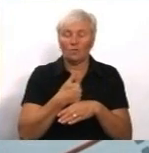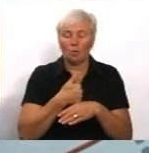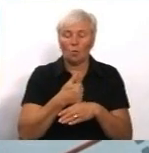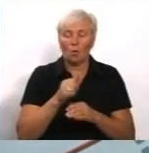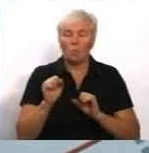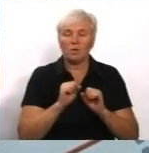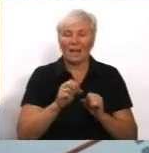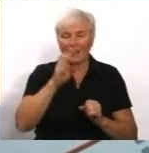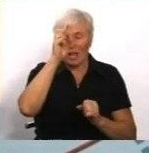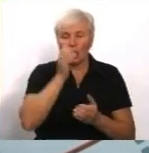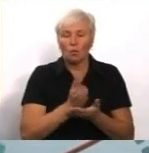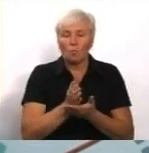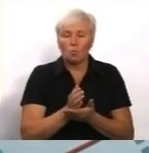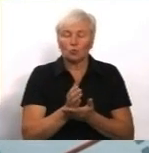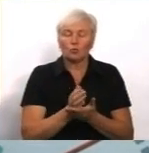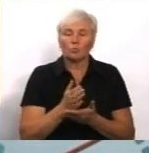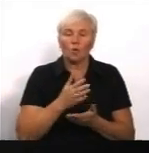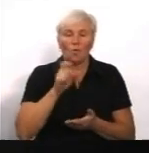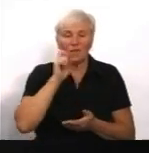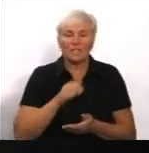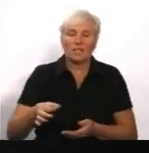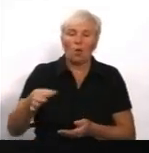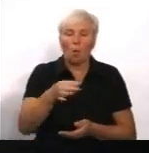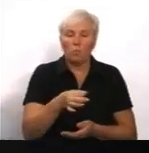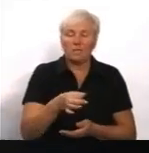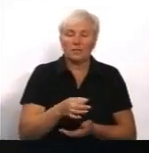Вінницькій області. Отож, увага на екран.